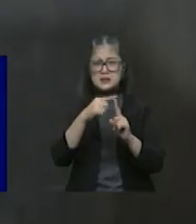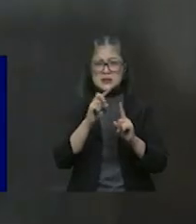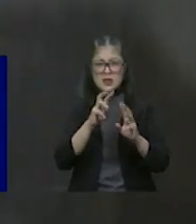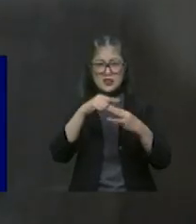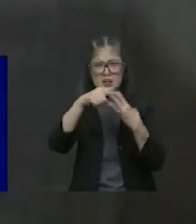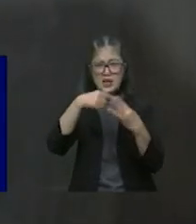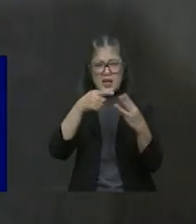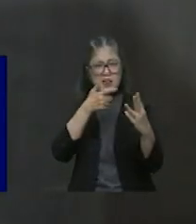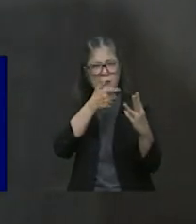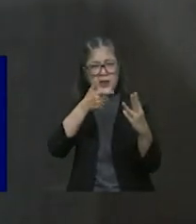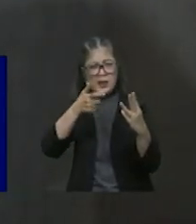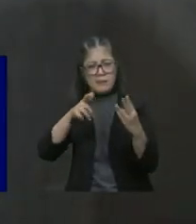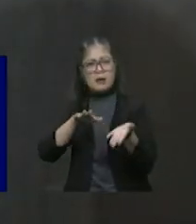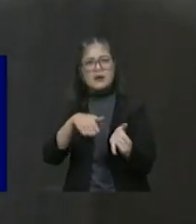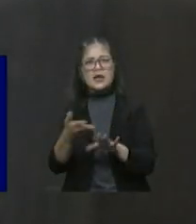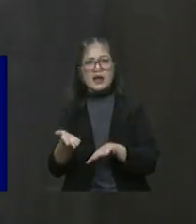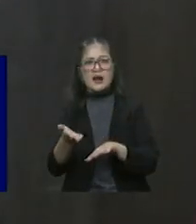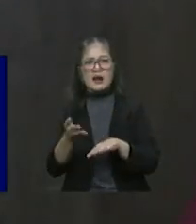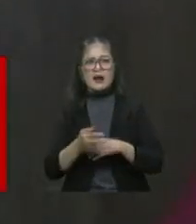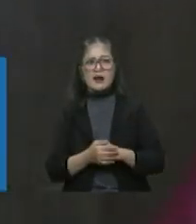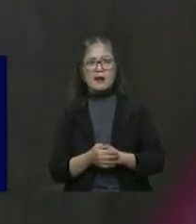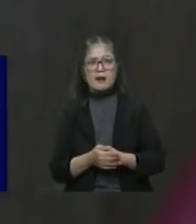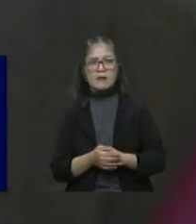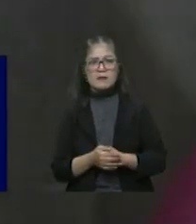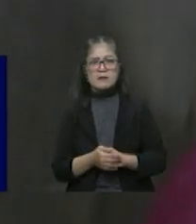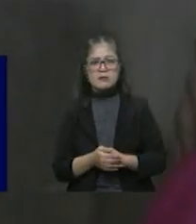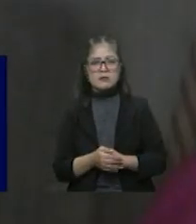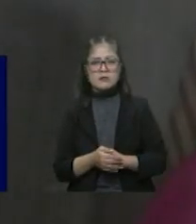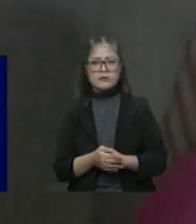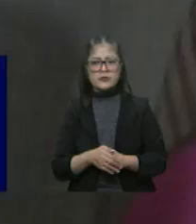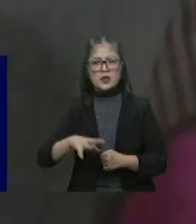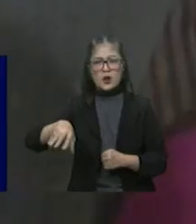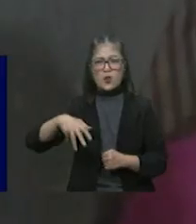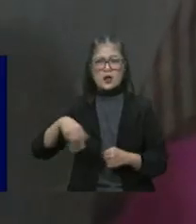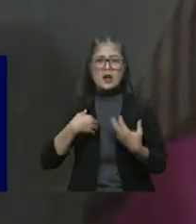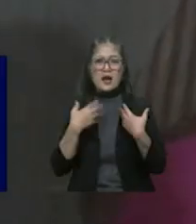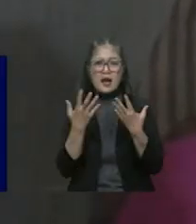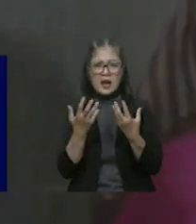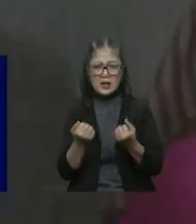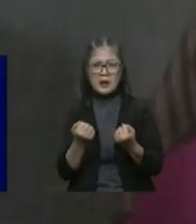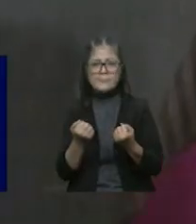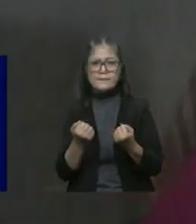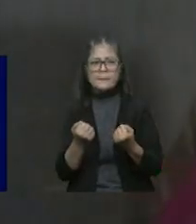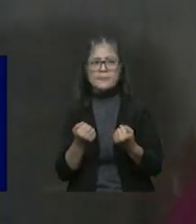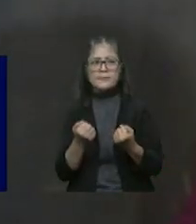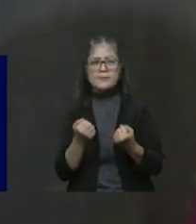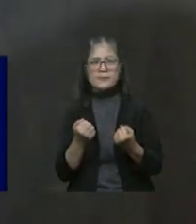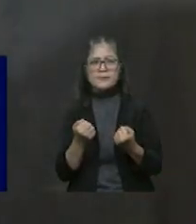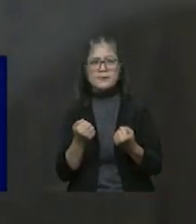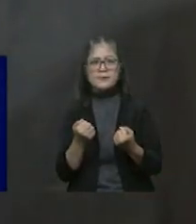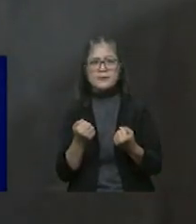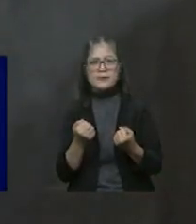kerjanya semoga harapan keluarga ya pihak-pihak yang terkait bisa membantu